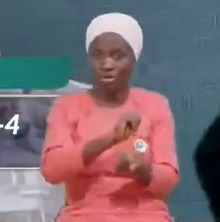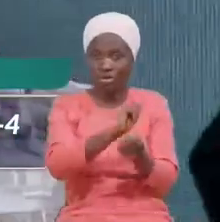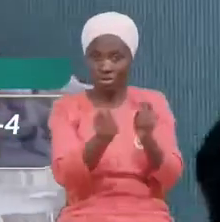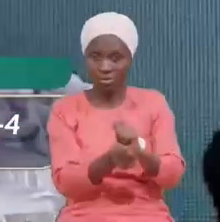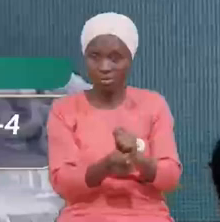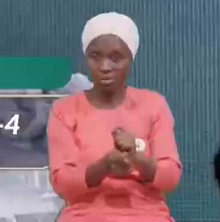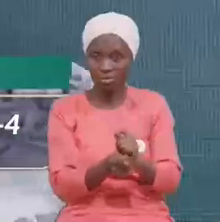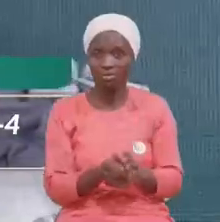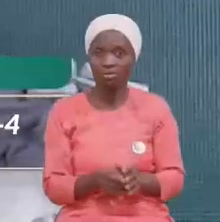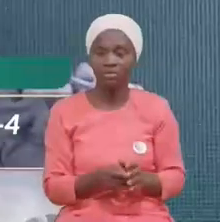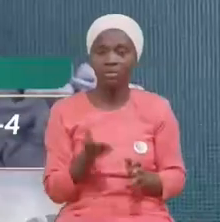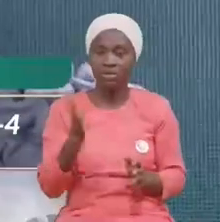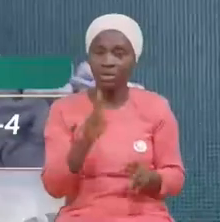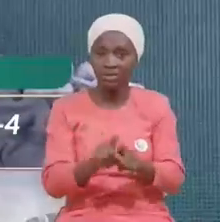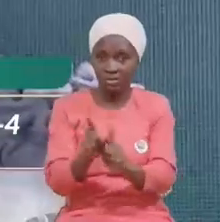Il y a plusieurs types de vérité.